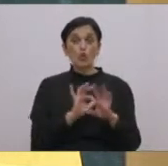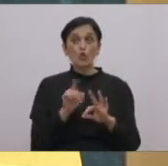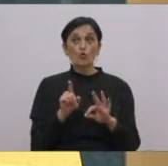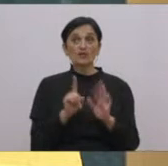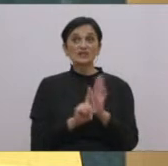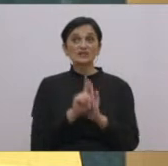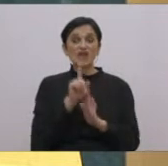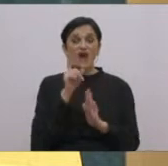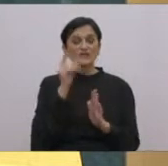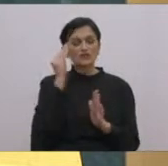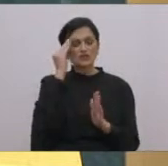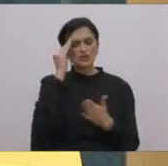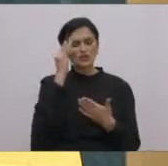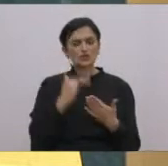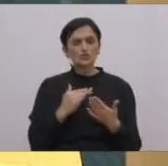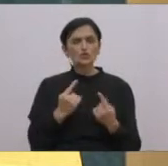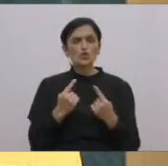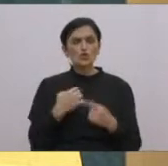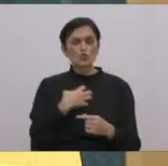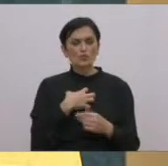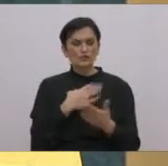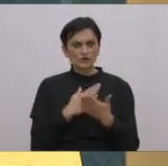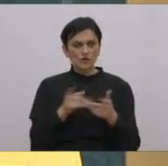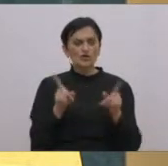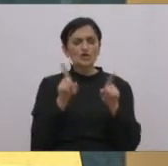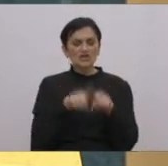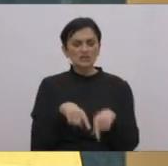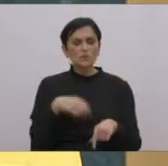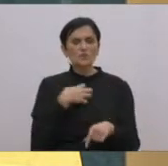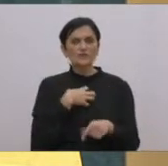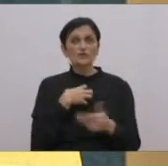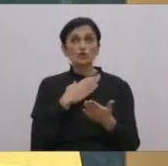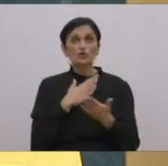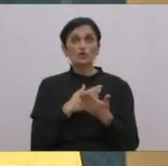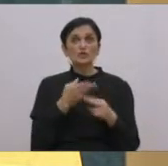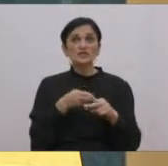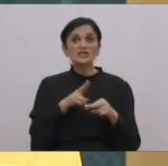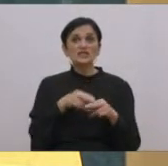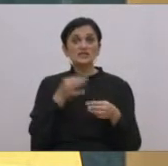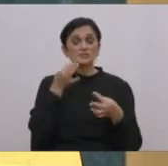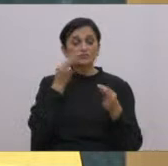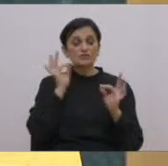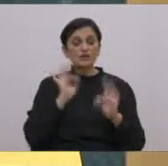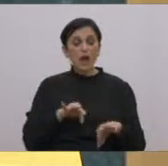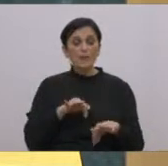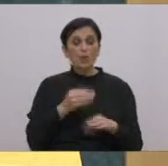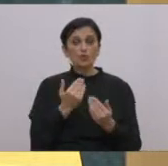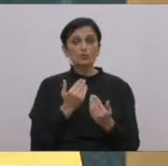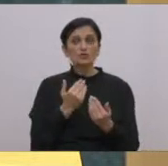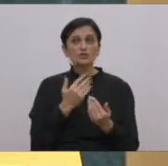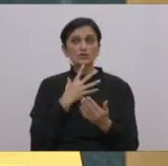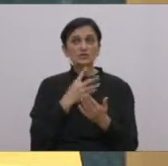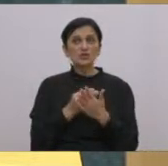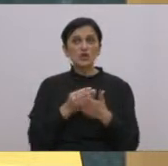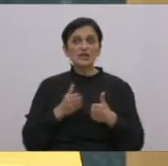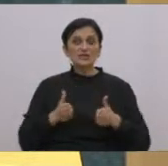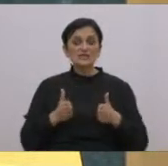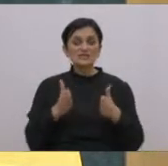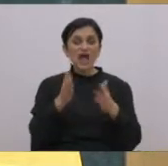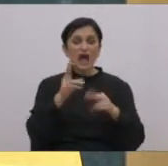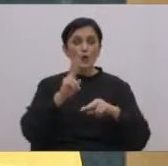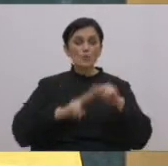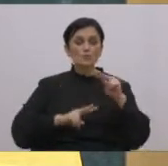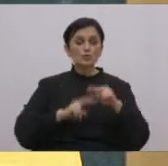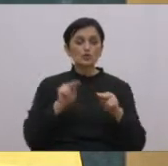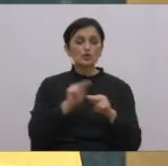თავისი შინაარსით მნიშვნელოვანია, მაგრამ ასევე მნიშვნელოვანია ის გამოცდილება, რაც საკუთრივ საგზაო